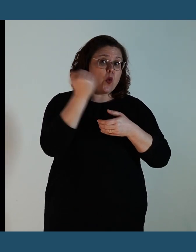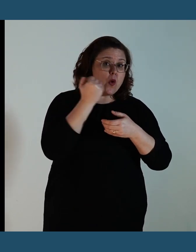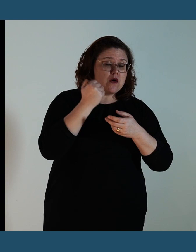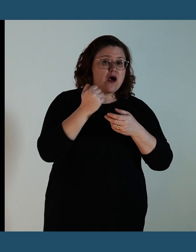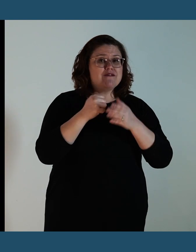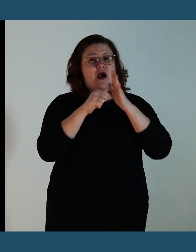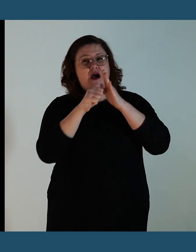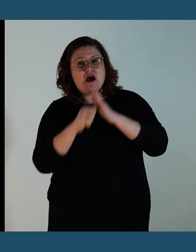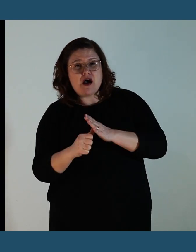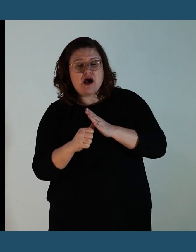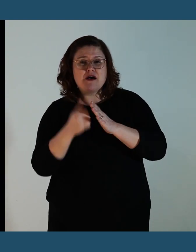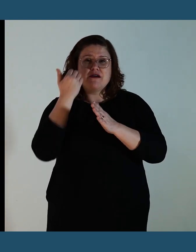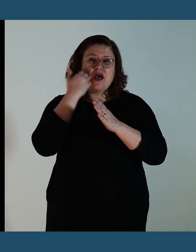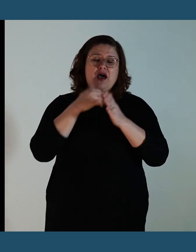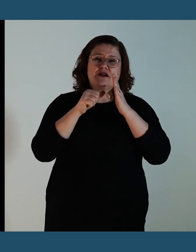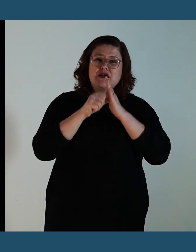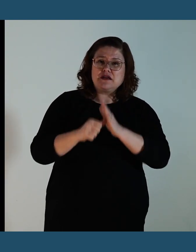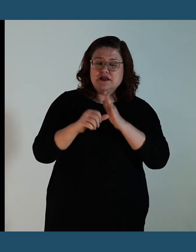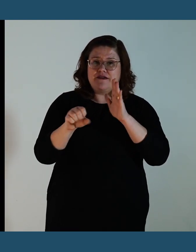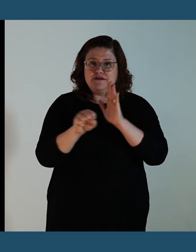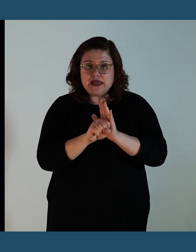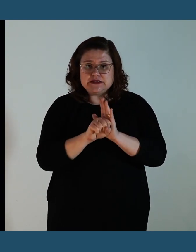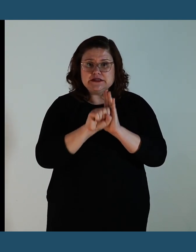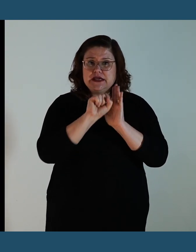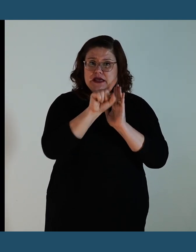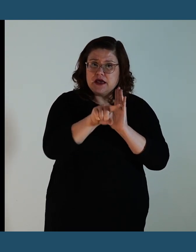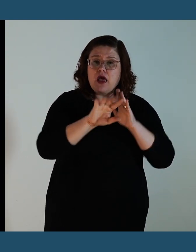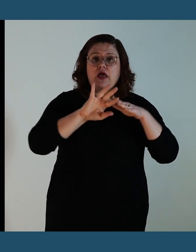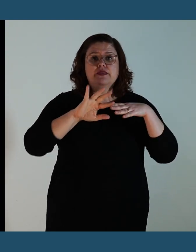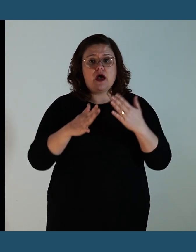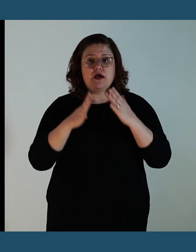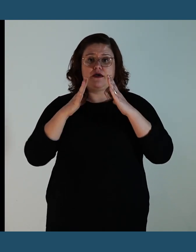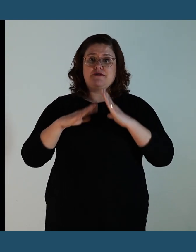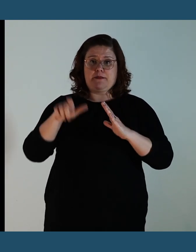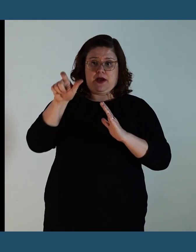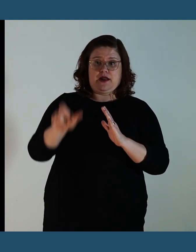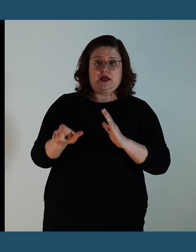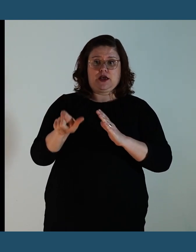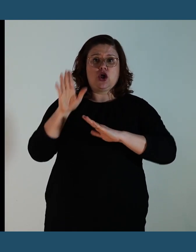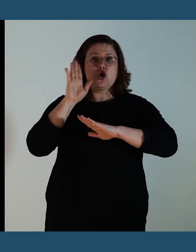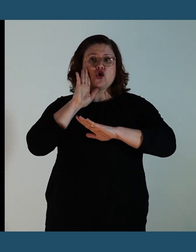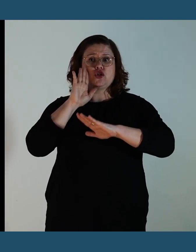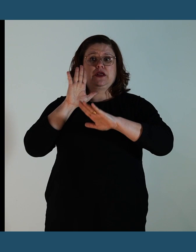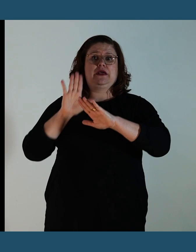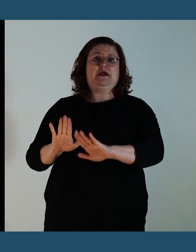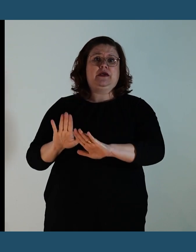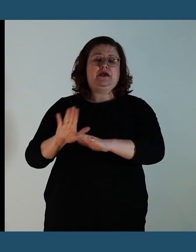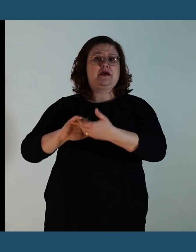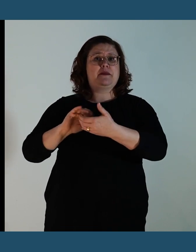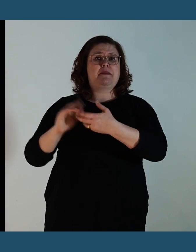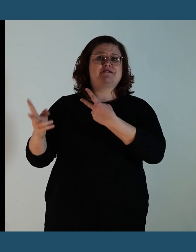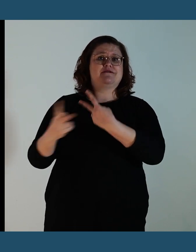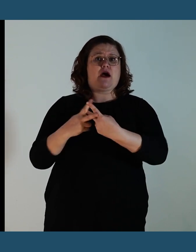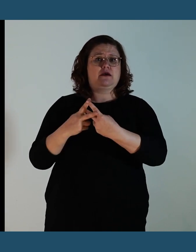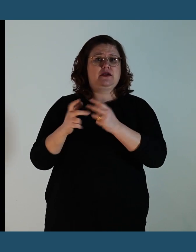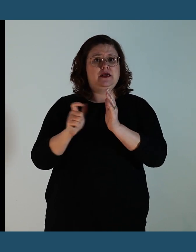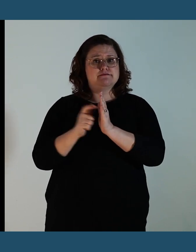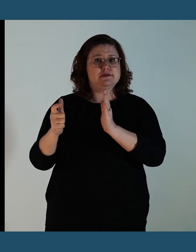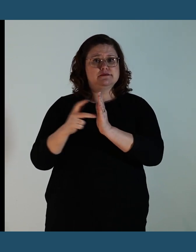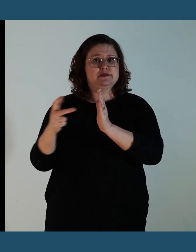halventava, rasistinen viesti tai se, että vammainen henkilö on kotinsa vankina